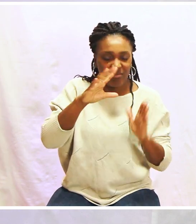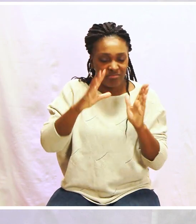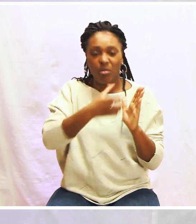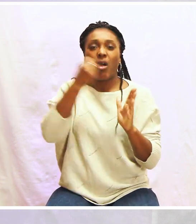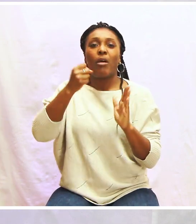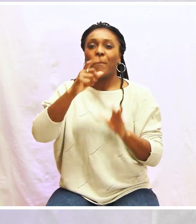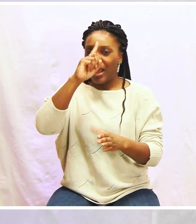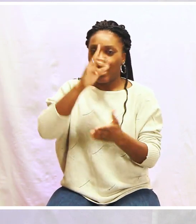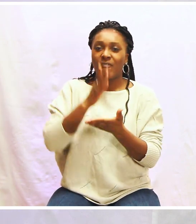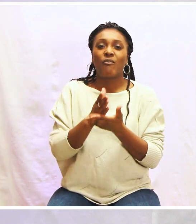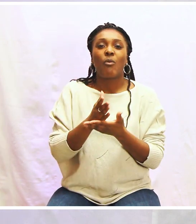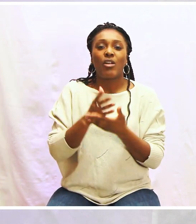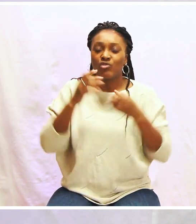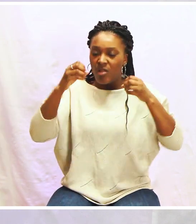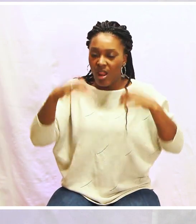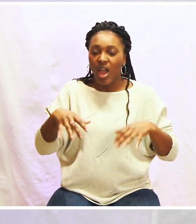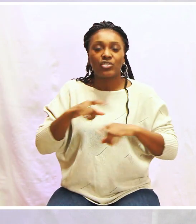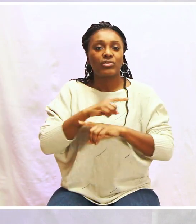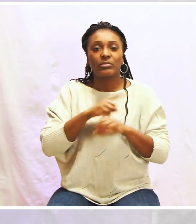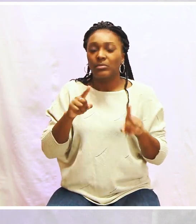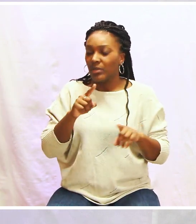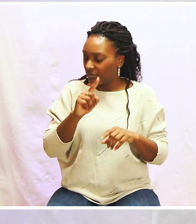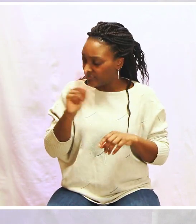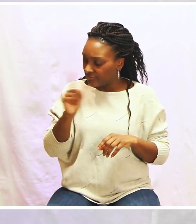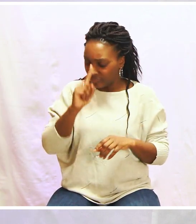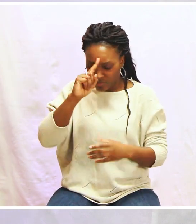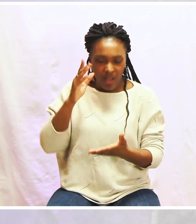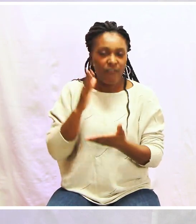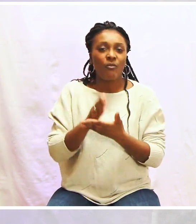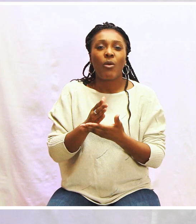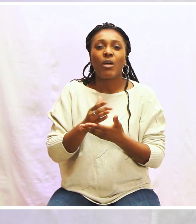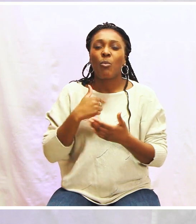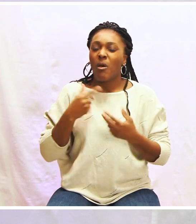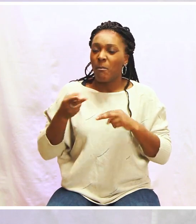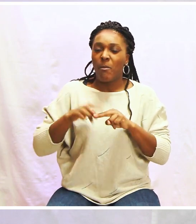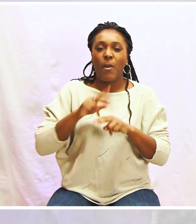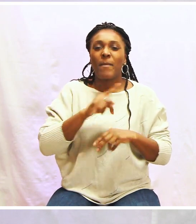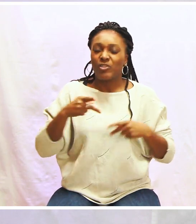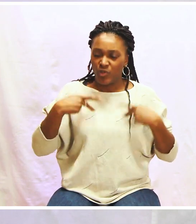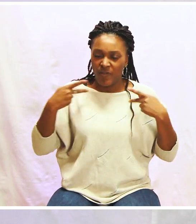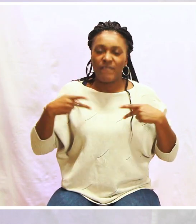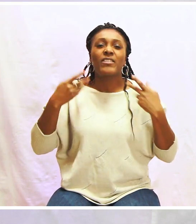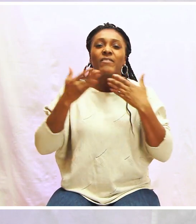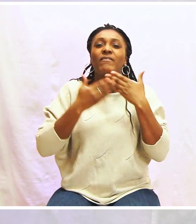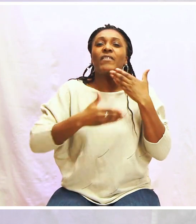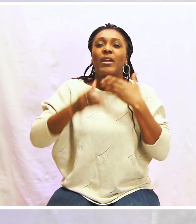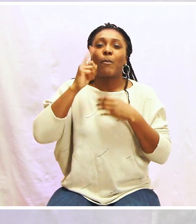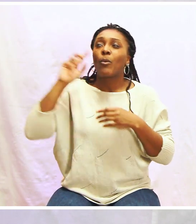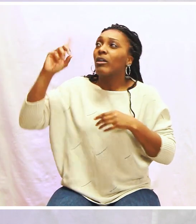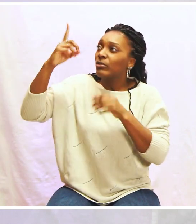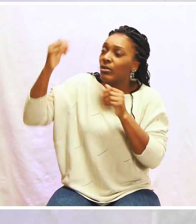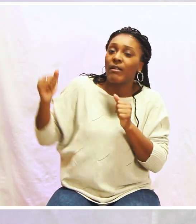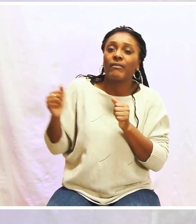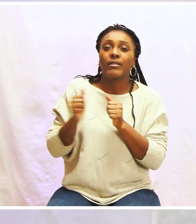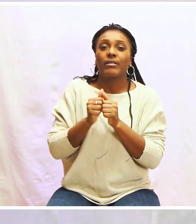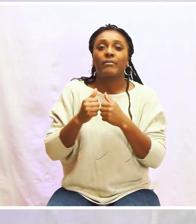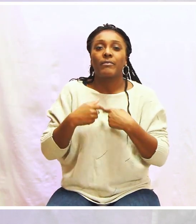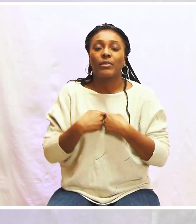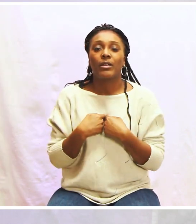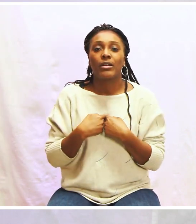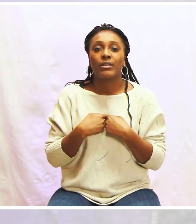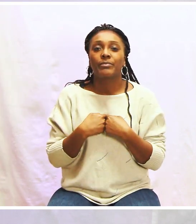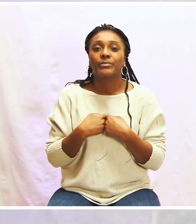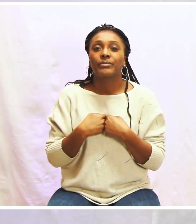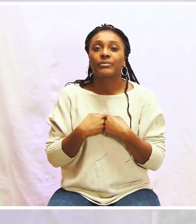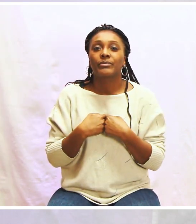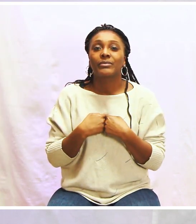relâcherai pas. Je ne mourrai pas, je vivrai, parce que Dieu est avec moi. Si une armée campait